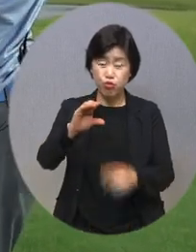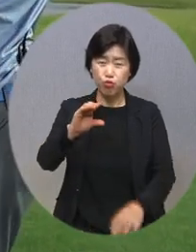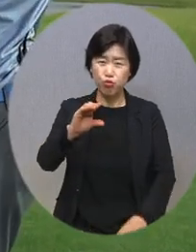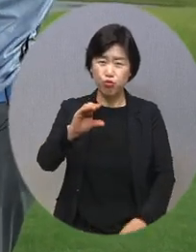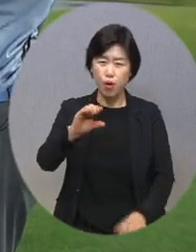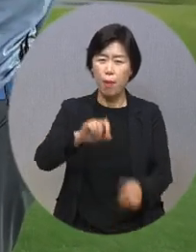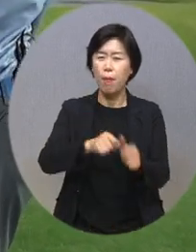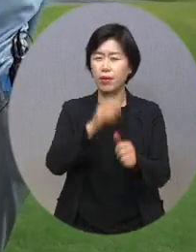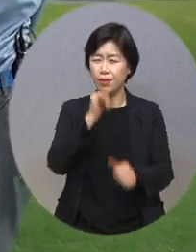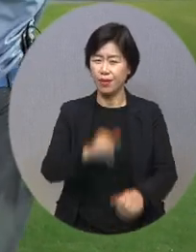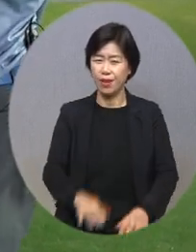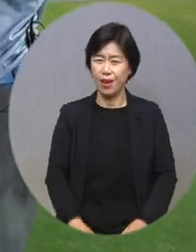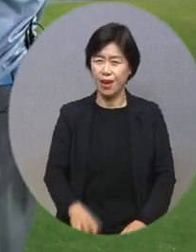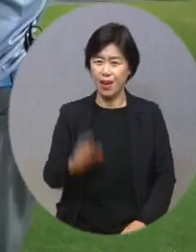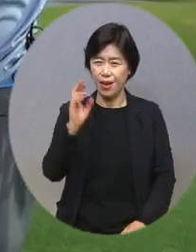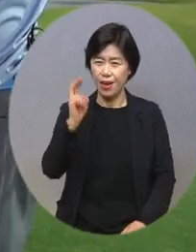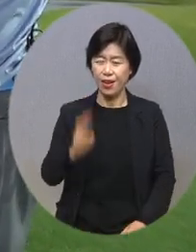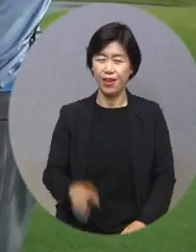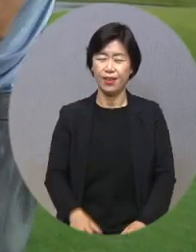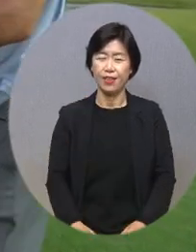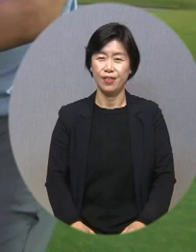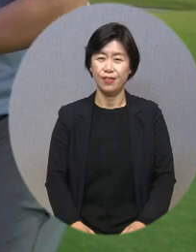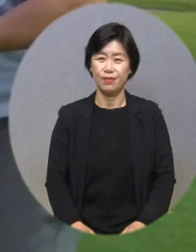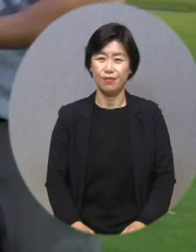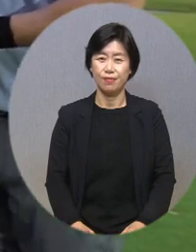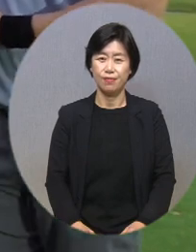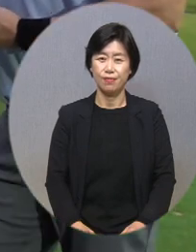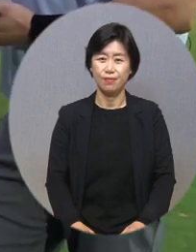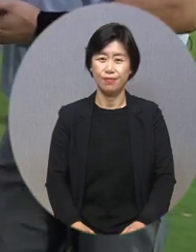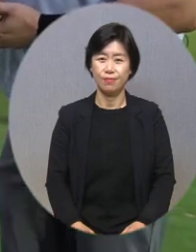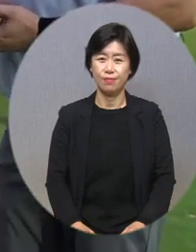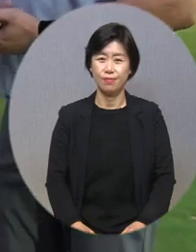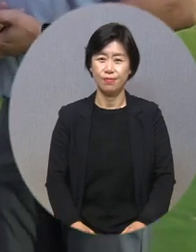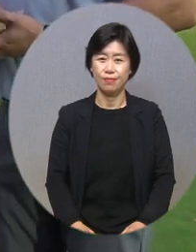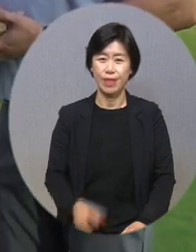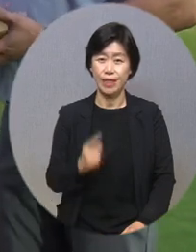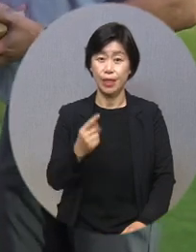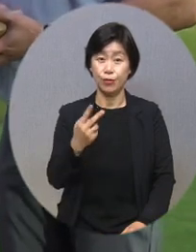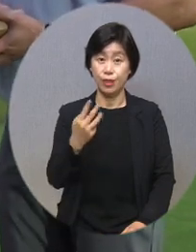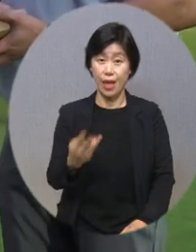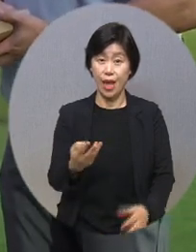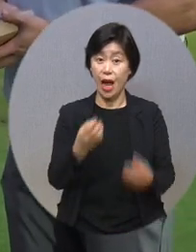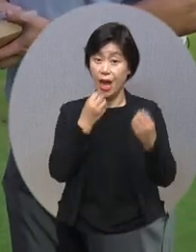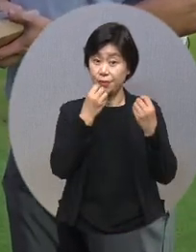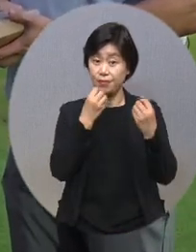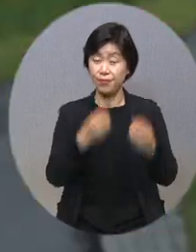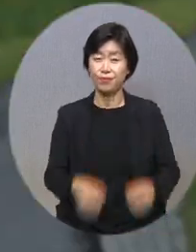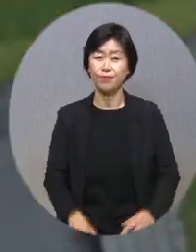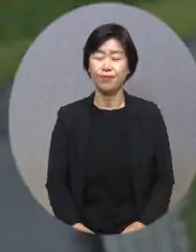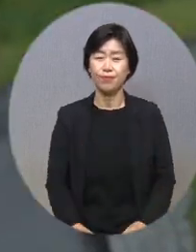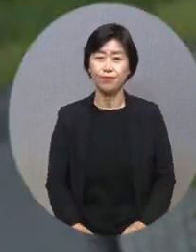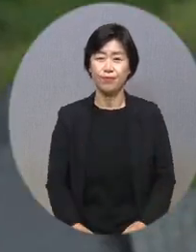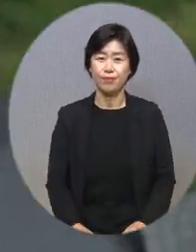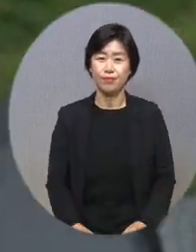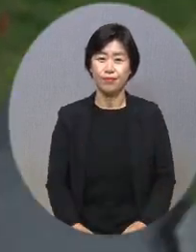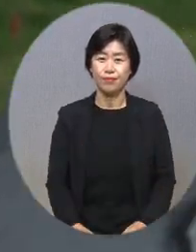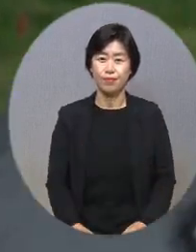같이 동시에 먹어도 돼요? 내가 그래서 아까 그래서 먼저 아니 진짜 오빠 같은 팀인데. 네, 하나 둘 셋